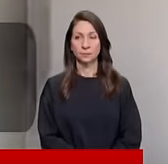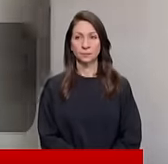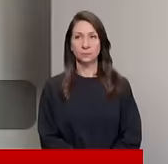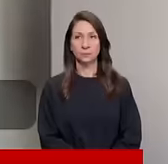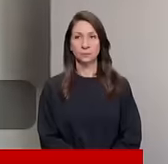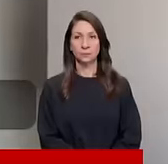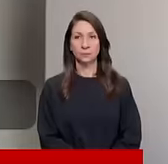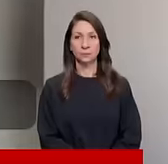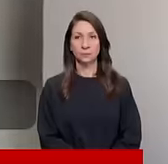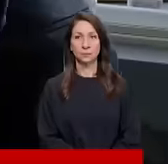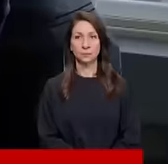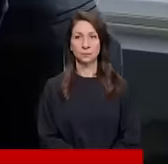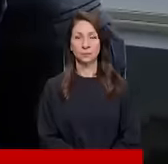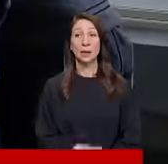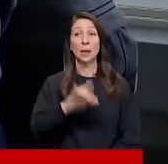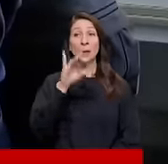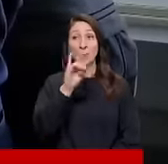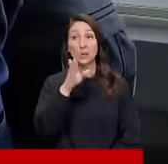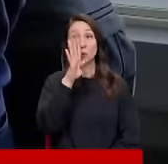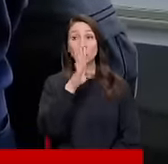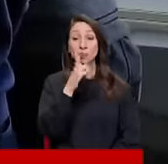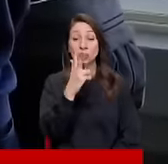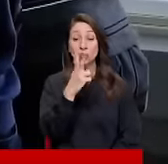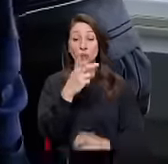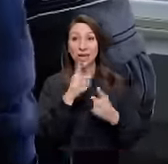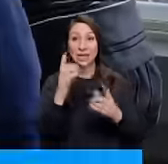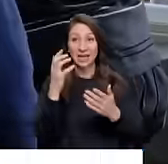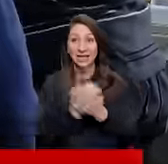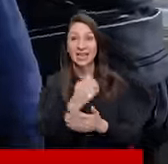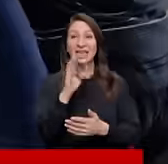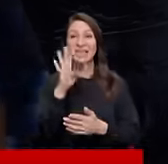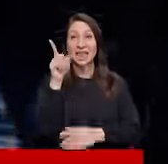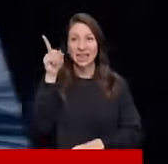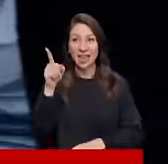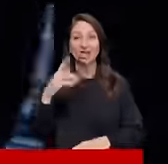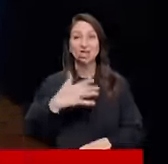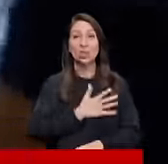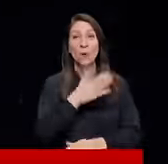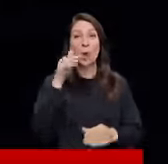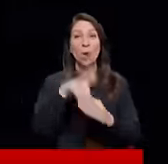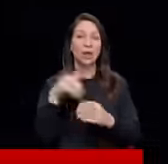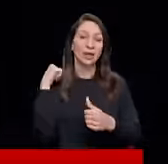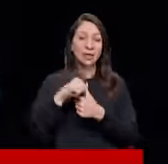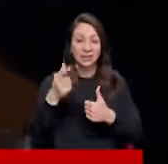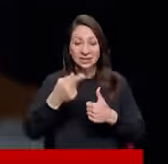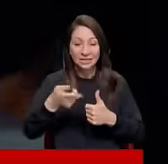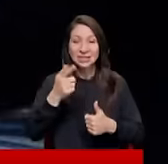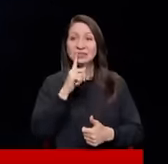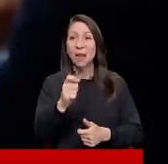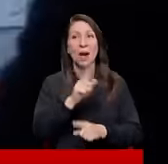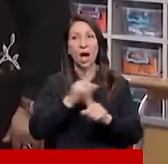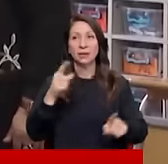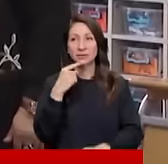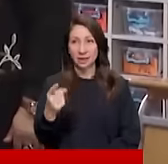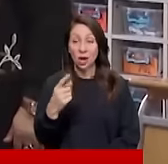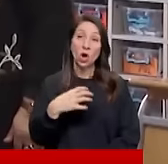yaşananların peşini bırakmayacağız. MHP'nin 403 oy farkla kazandığı kırklar elinde CHP'nin oyları yeniden sayılsın talebi